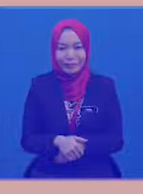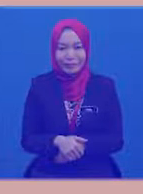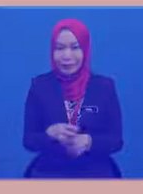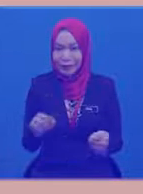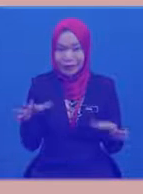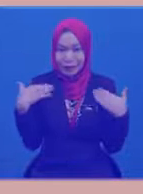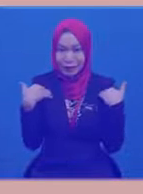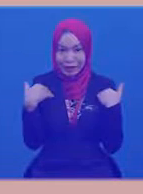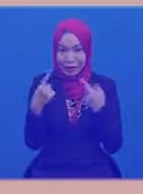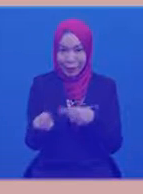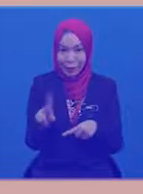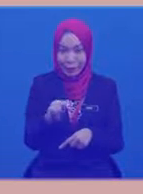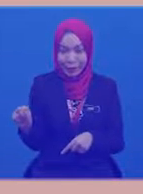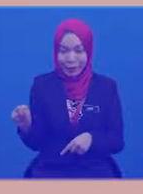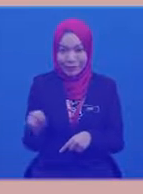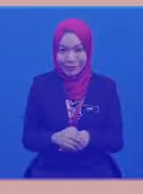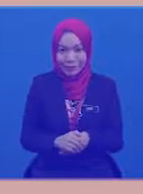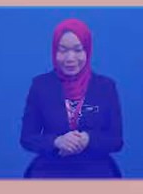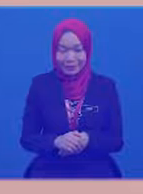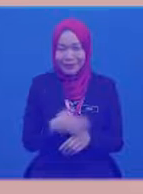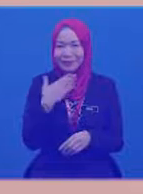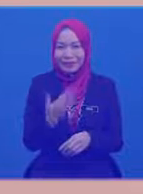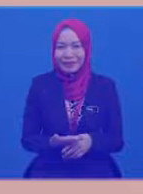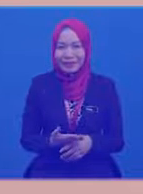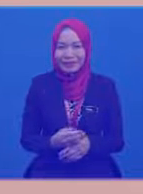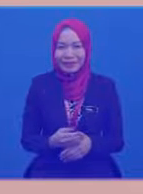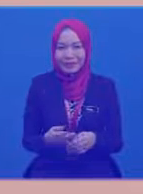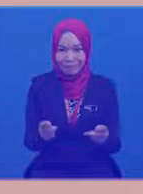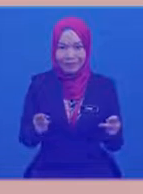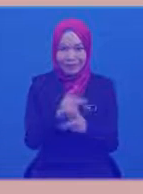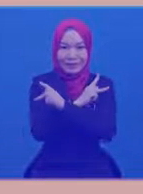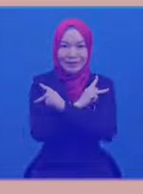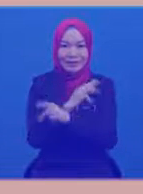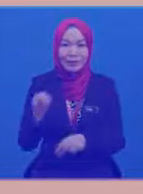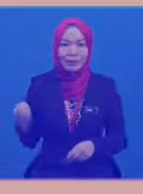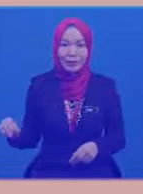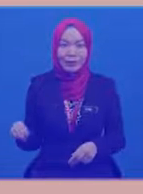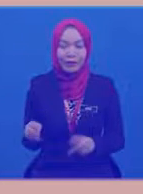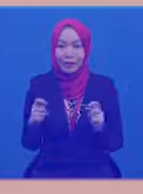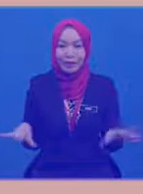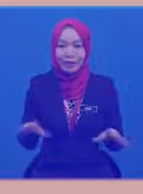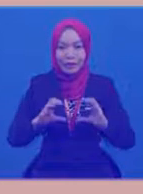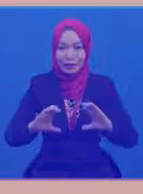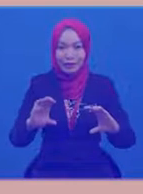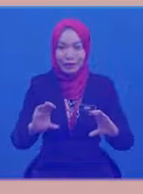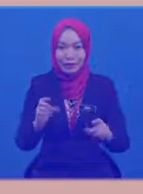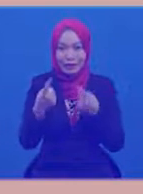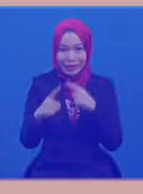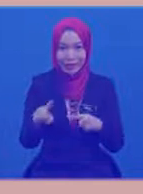Sudah ada jawapannya? Terima kasih, murid-murid, kerana cuba menjawab soalan